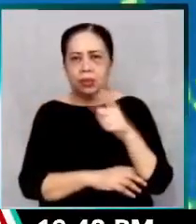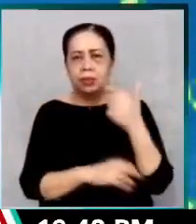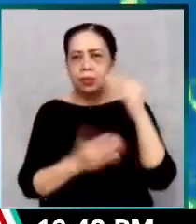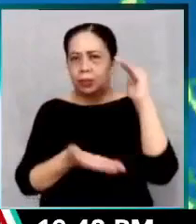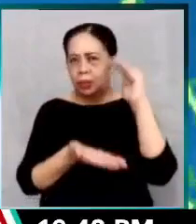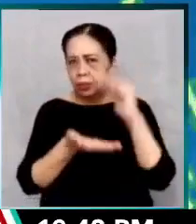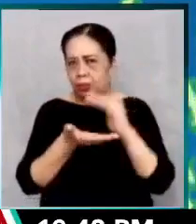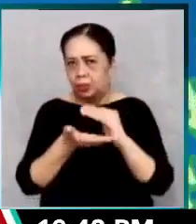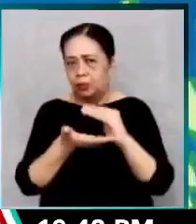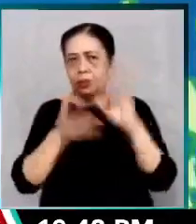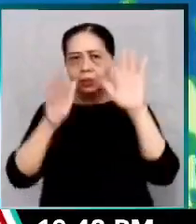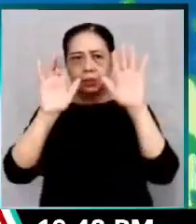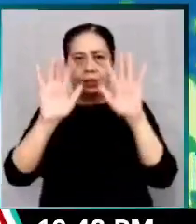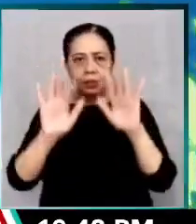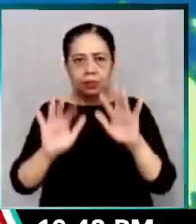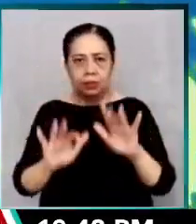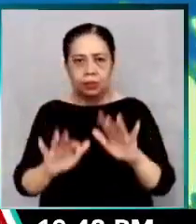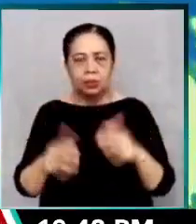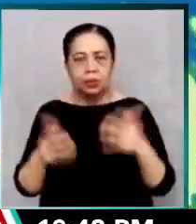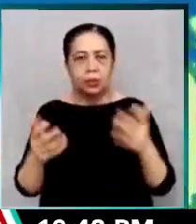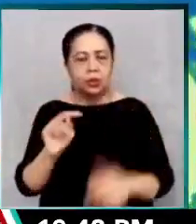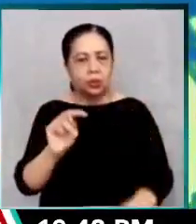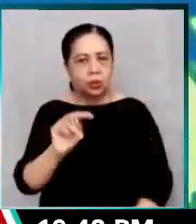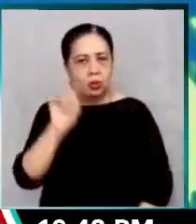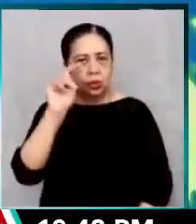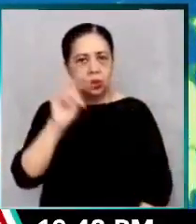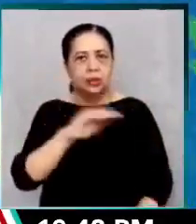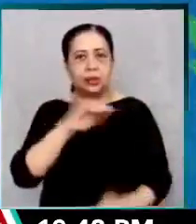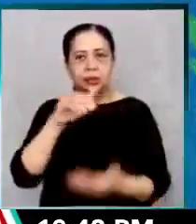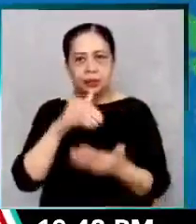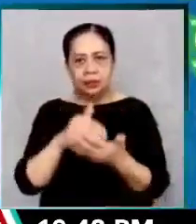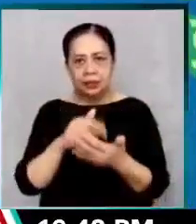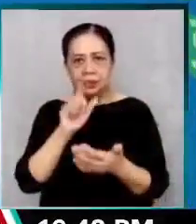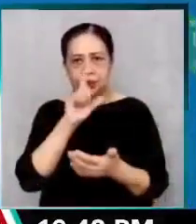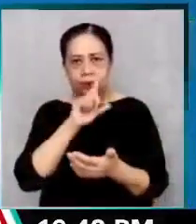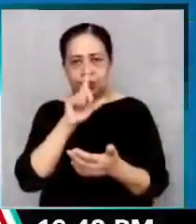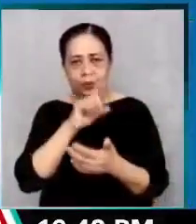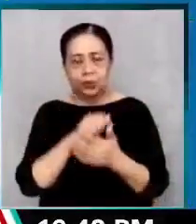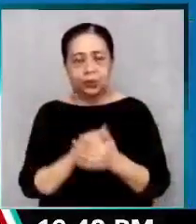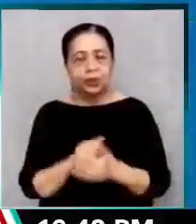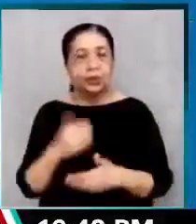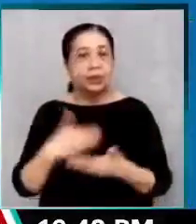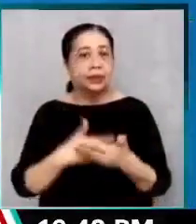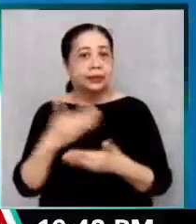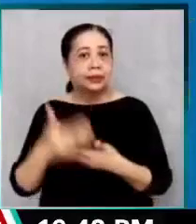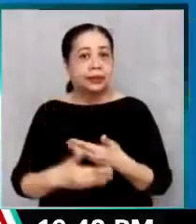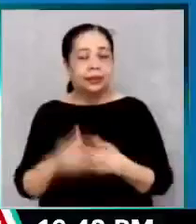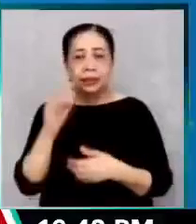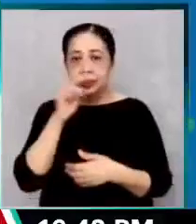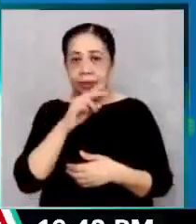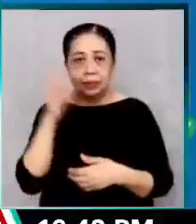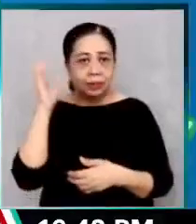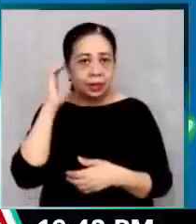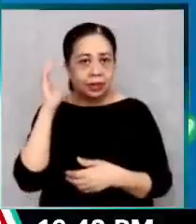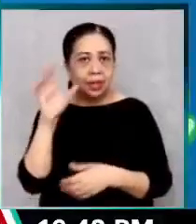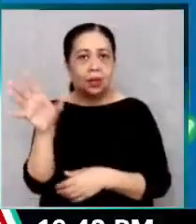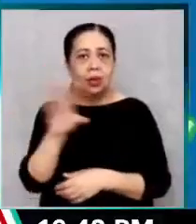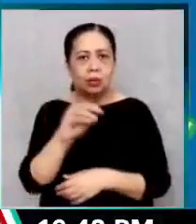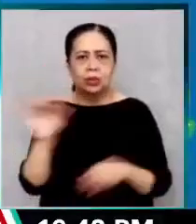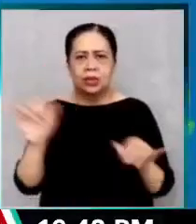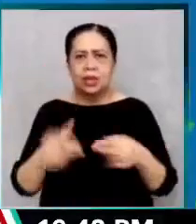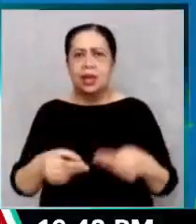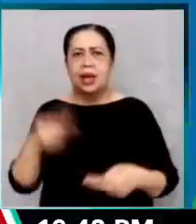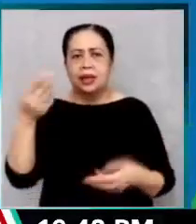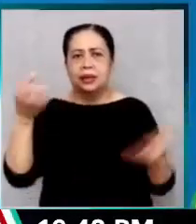pag-ulan dito yan sa Northern at sa Central Luzon. Sa Visayas at Mindanao naman, sa hapon din po mataas ang chance ng